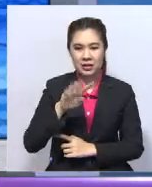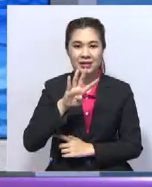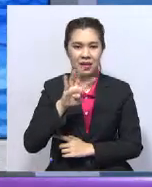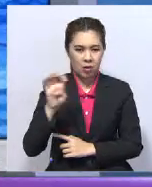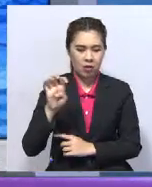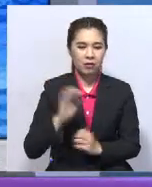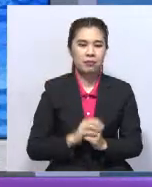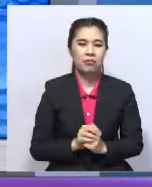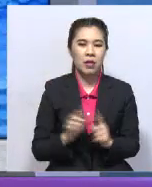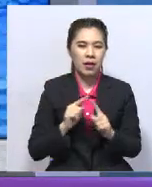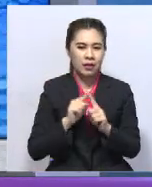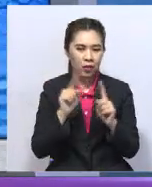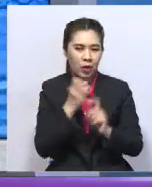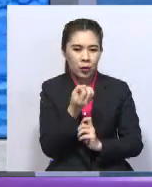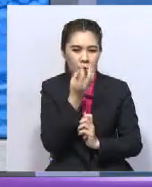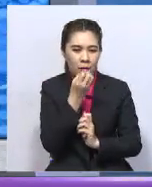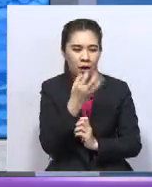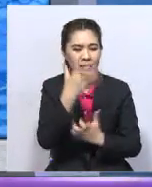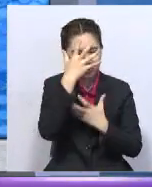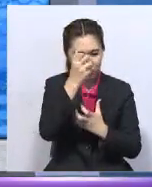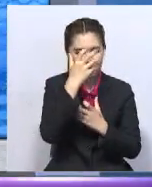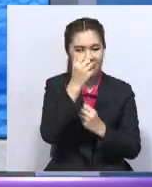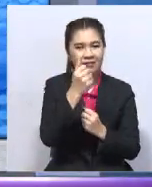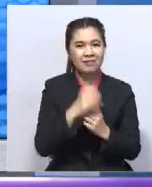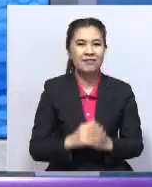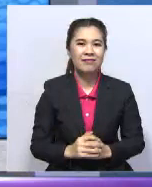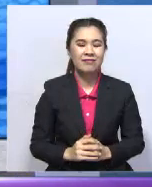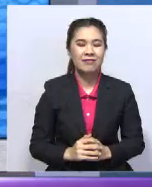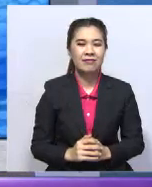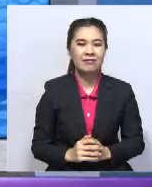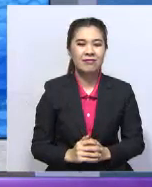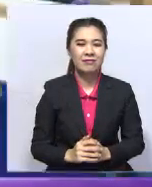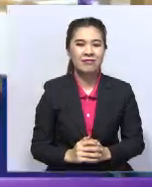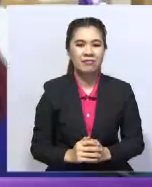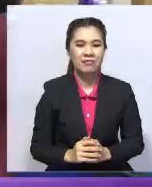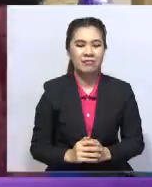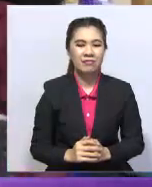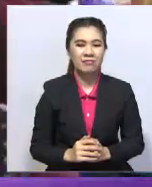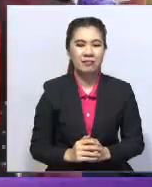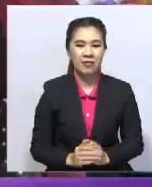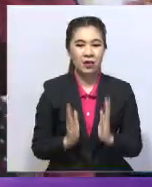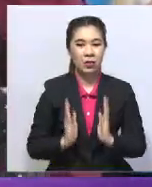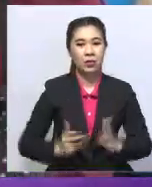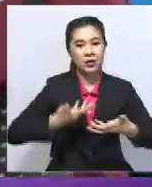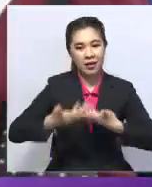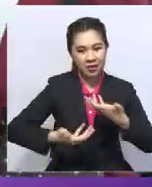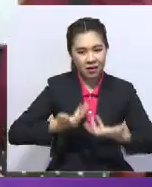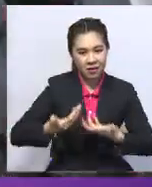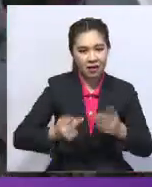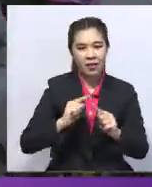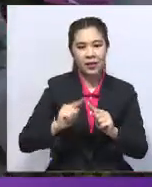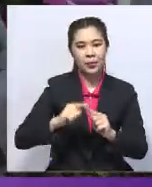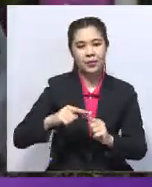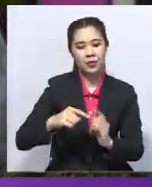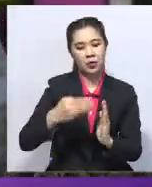าทแต่ก็ยังคงได้รับความสนใจจากประชาชนอยู่จำนวนมากครับโดยพ่อค้าแม่ค้าในเขตเทศบ